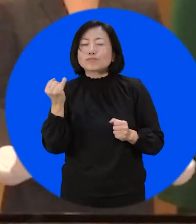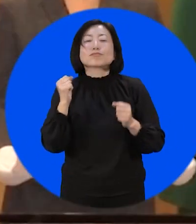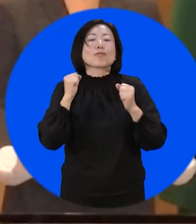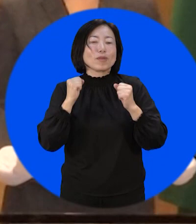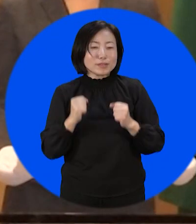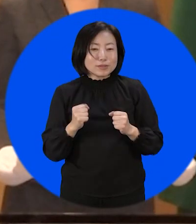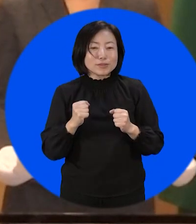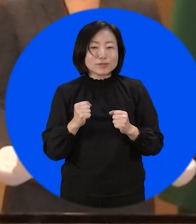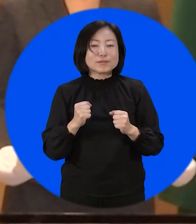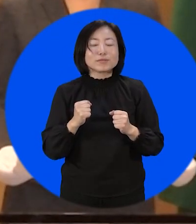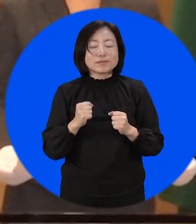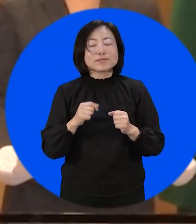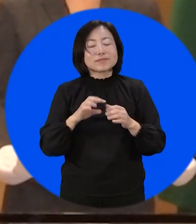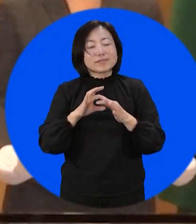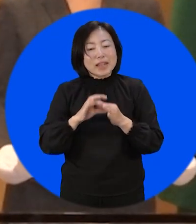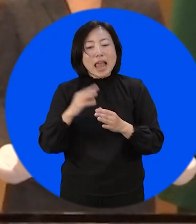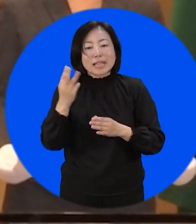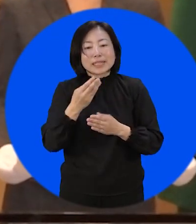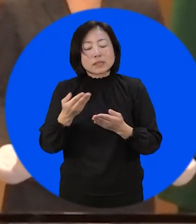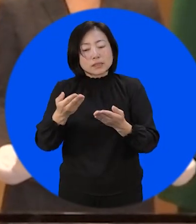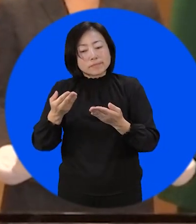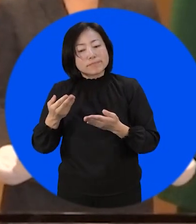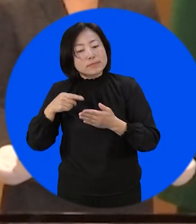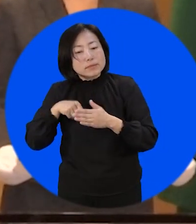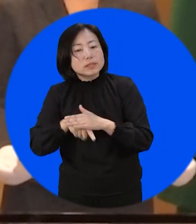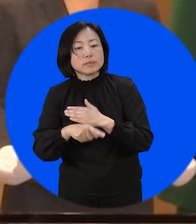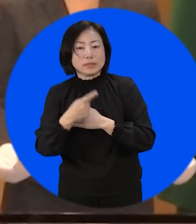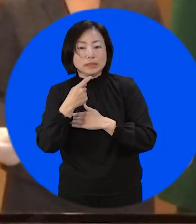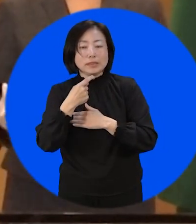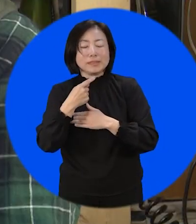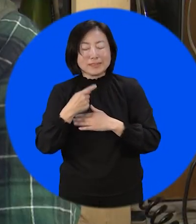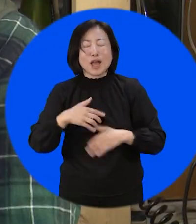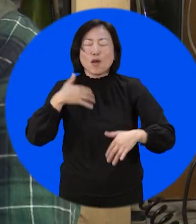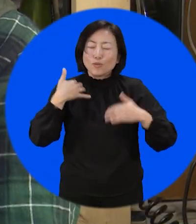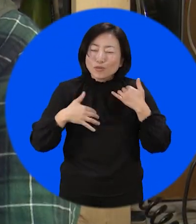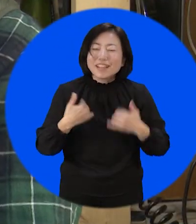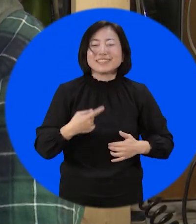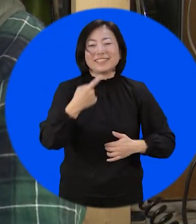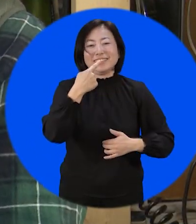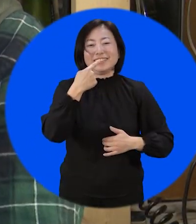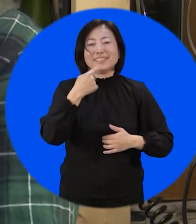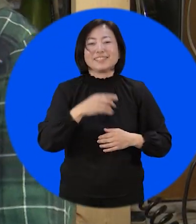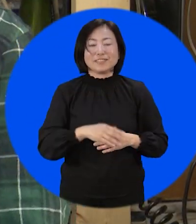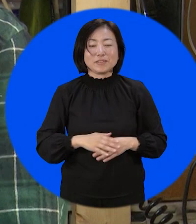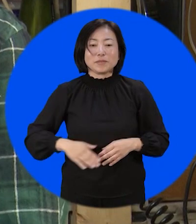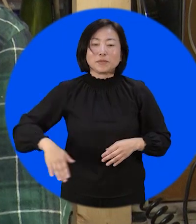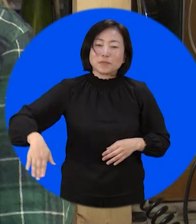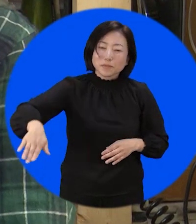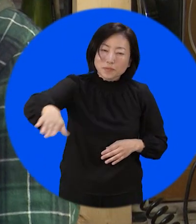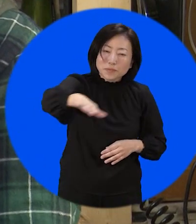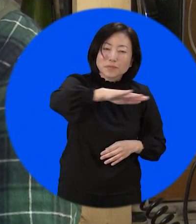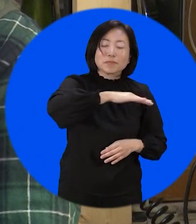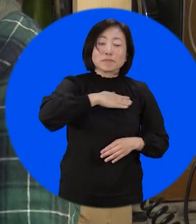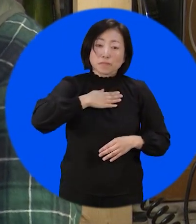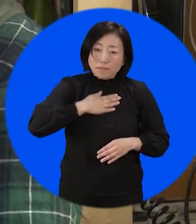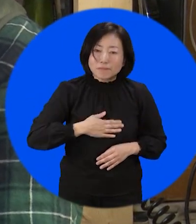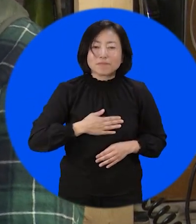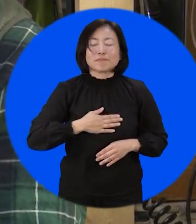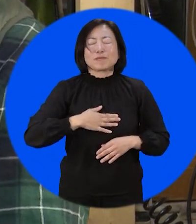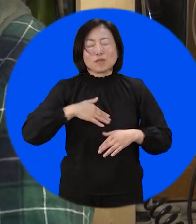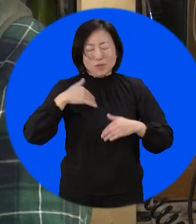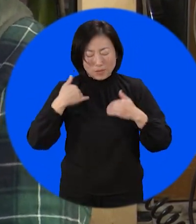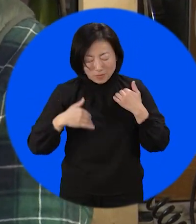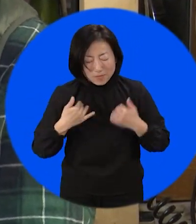けども、3人でもらったような感じで嬉しかったですよね。これこそ認めてもらったっていうことじゃないですかね。